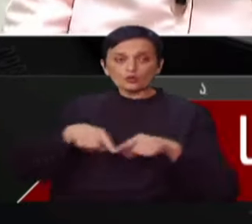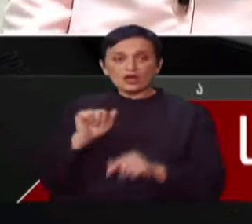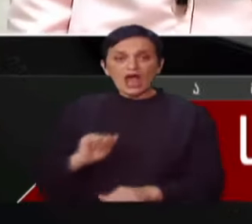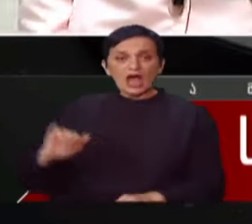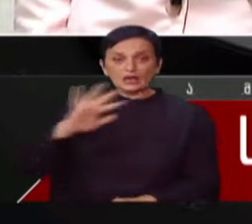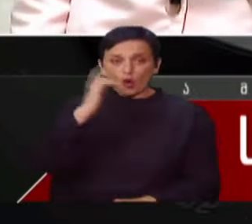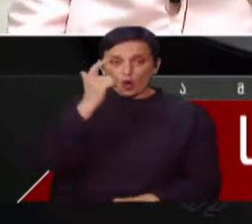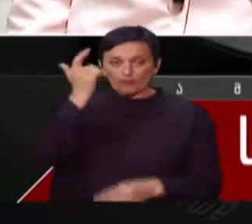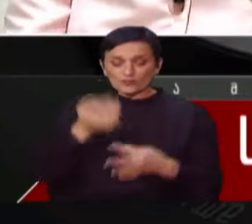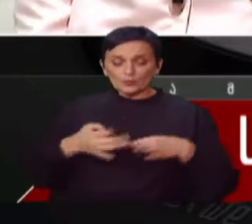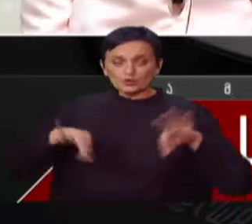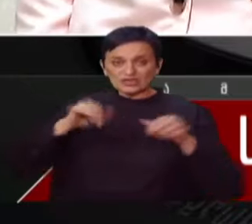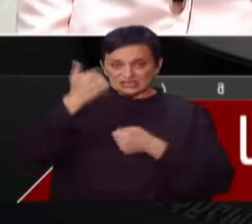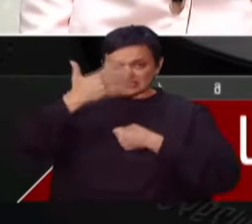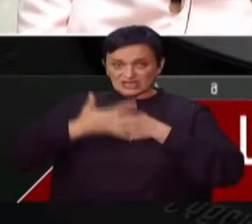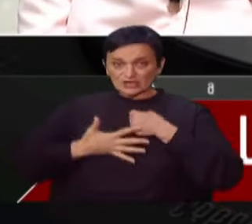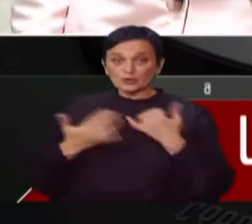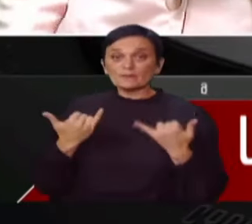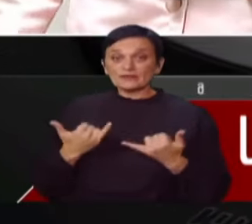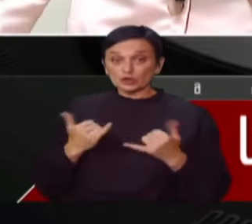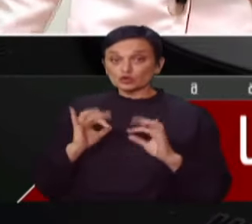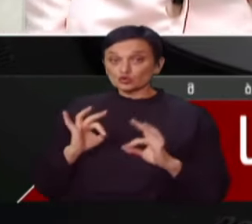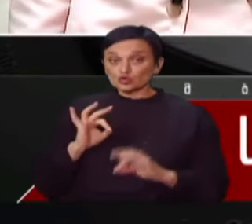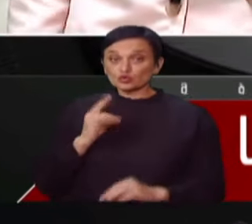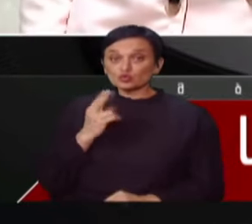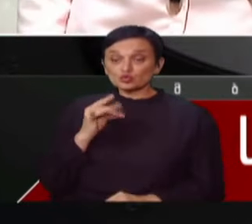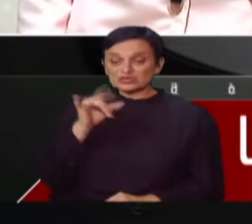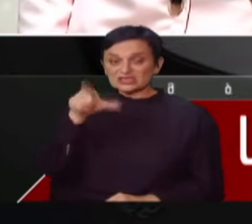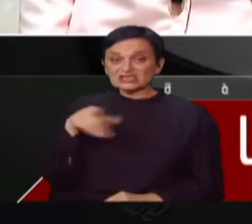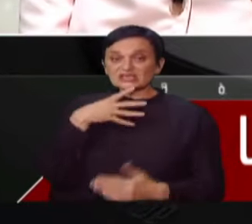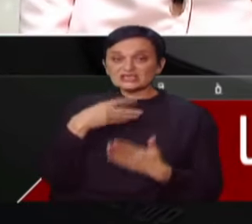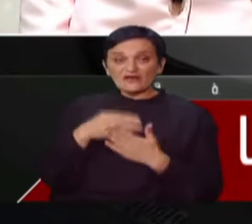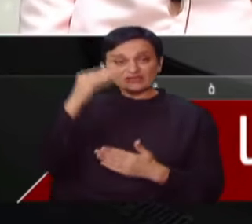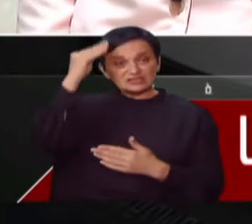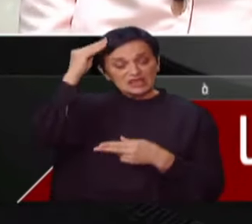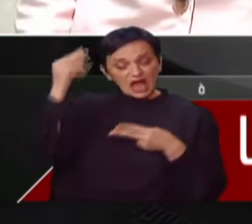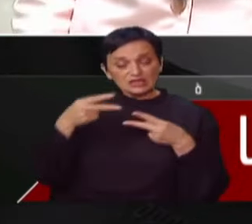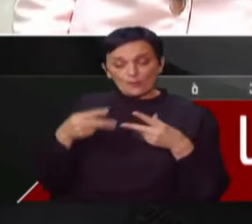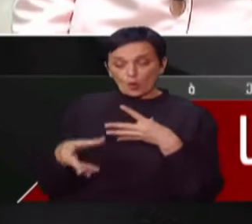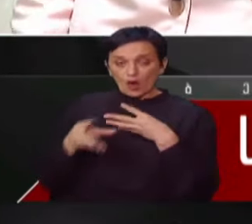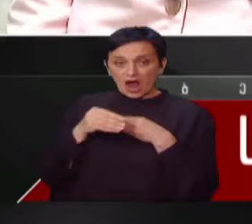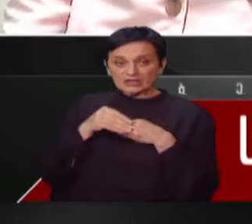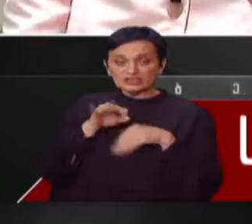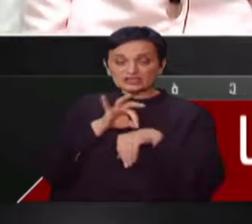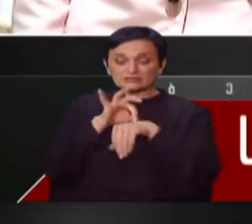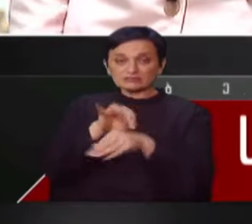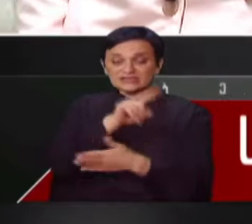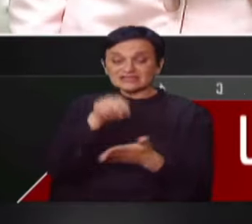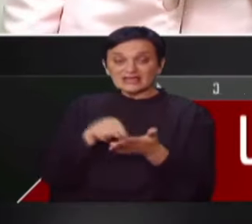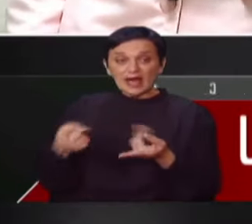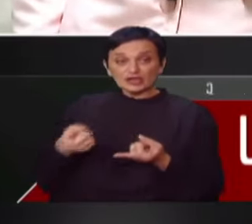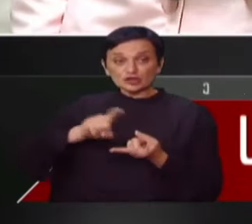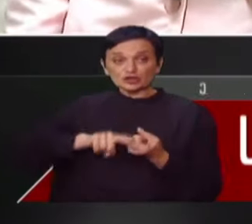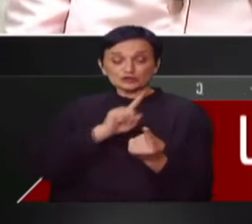ევროპული დემოკრატიული ცენტრი. დღეს სწორედ ლევან ცუცქირიძემ თავის თანამოაზრეებთან ერთად გამართა ამ საკითხთან